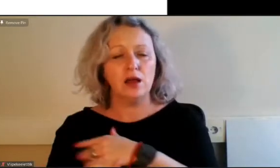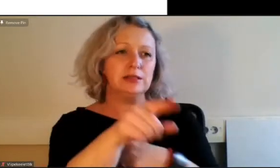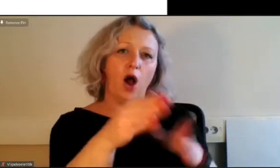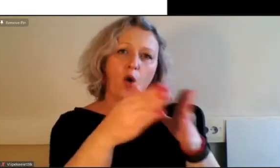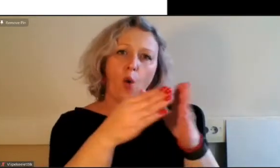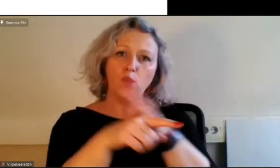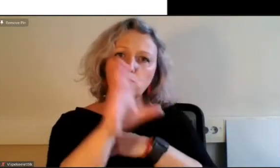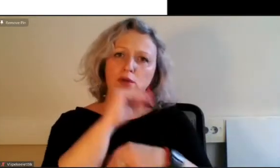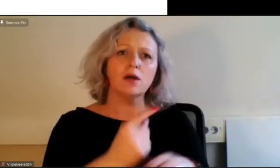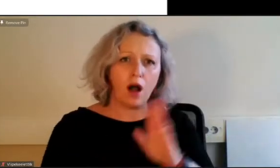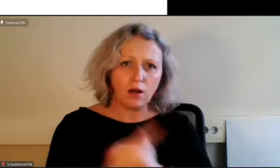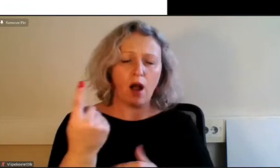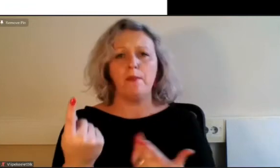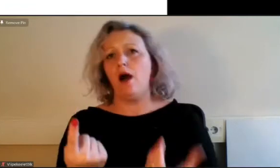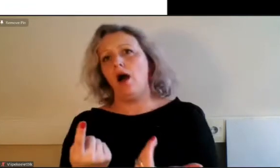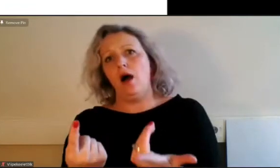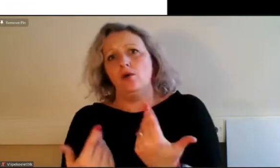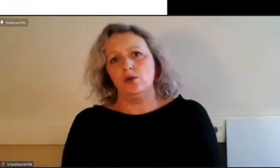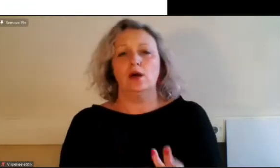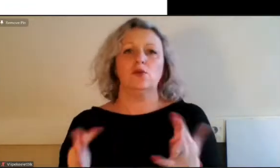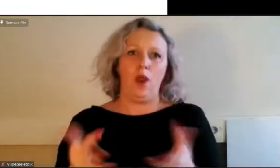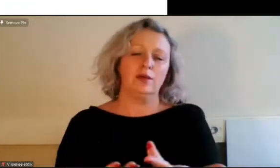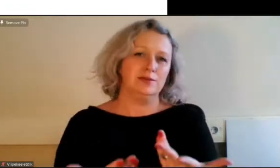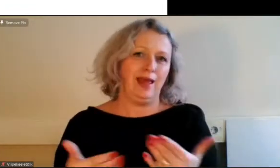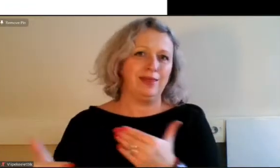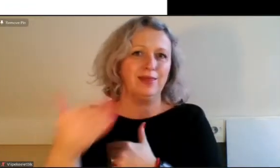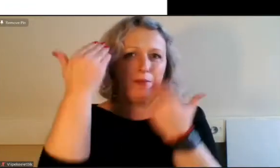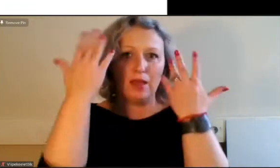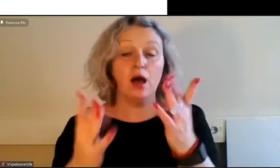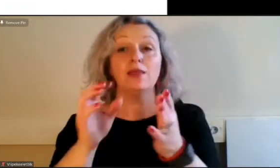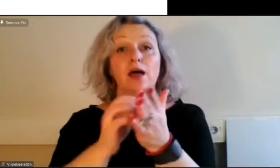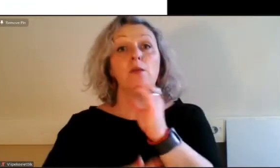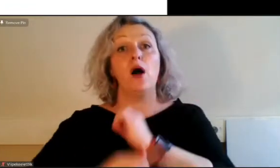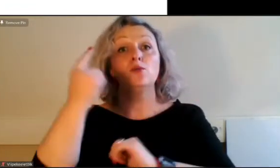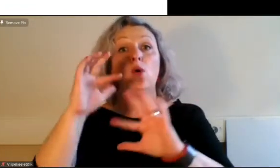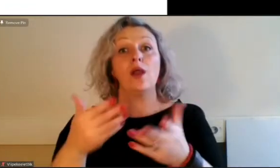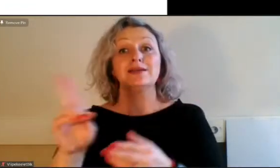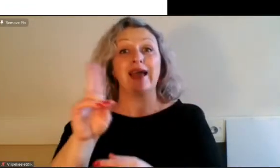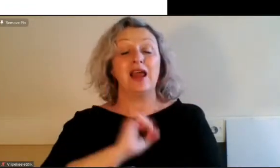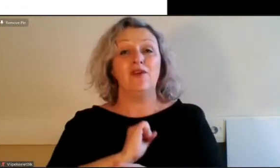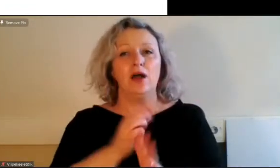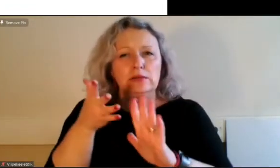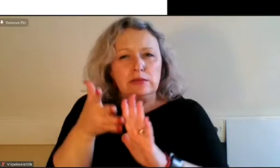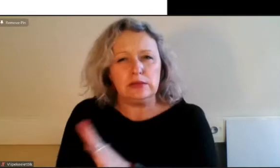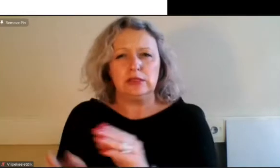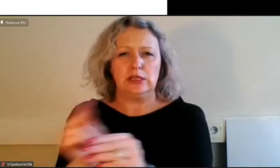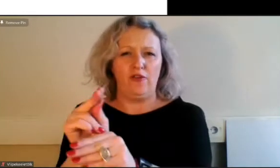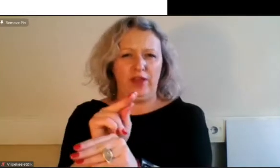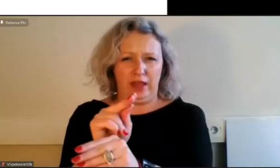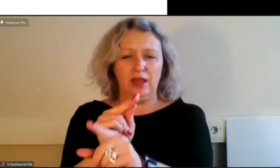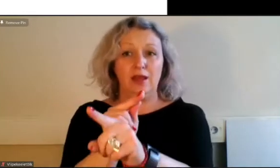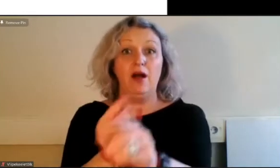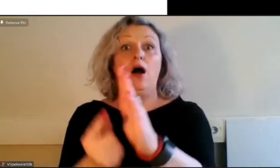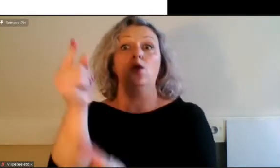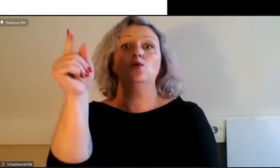raskelt. Et seda, kui me oskaksime seda ette öelda, et sina satud intensiivi, sina saad kodus hakkama, sina